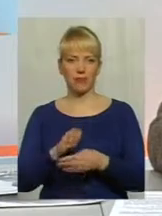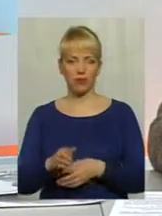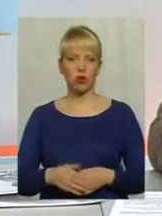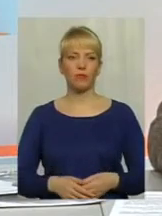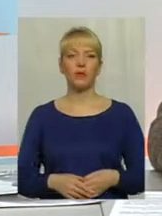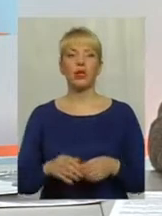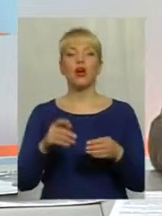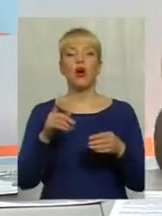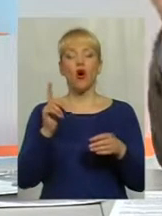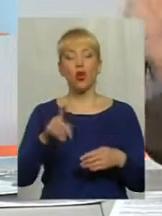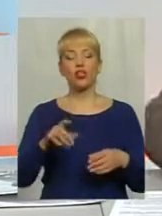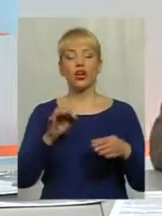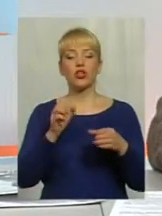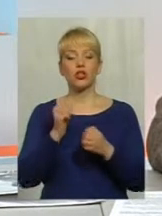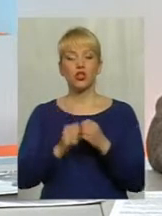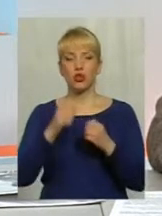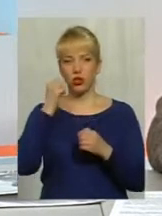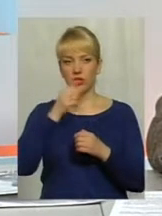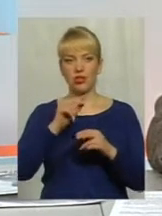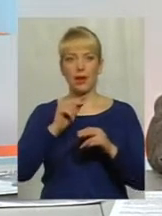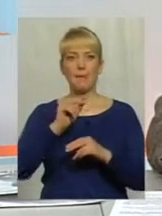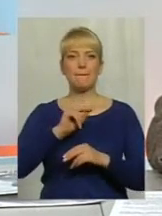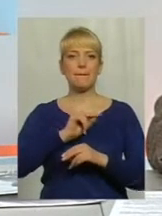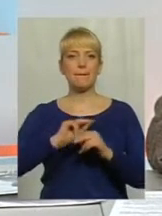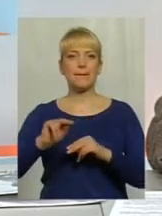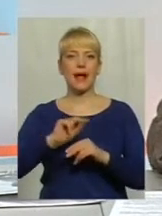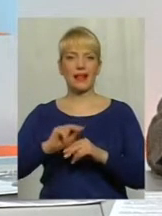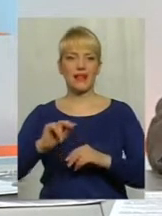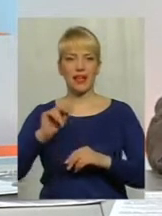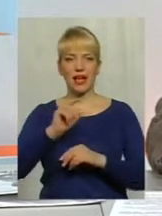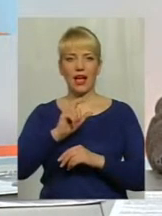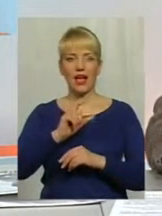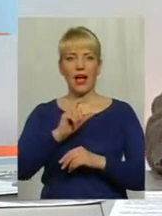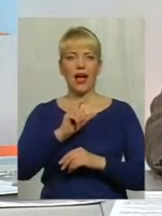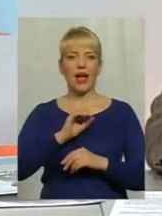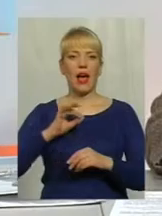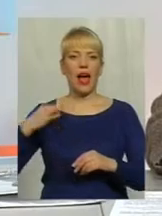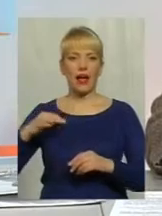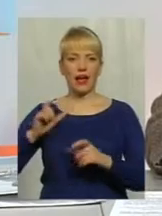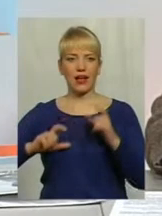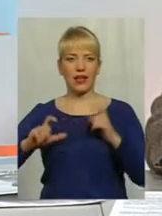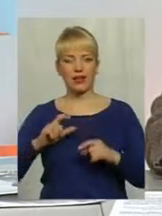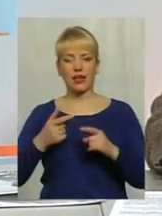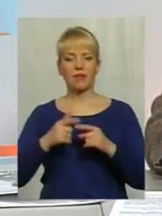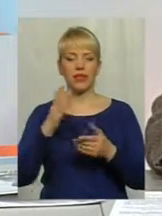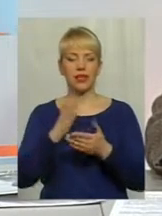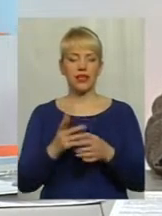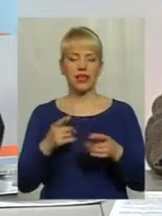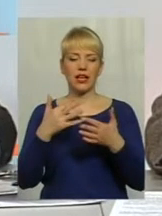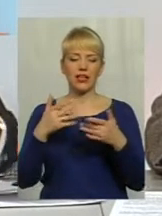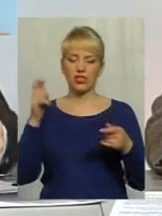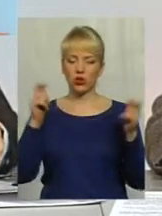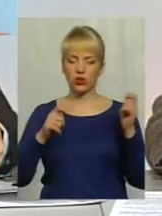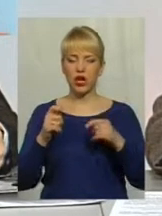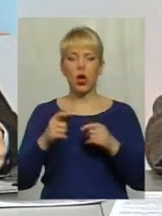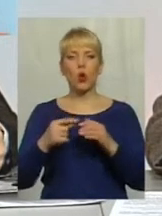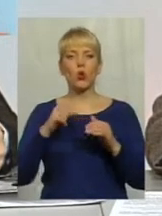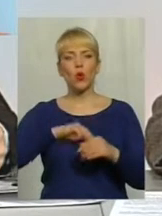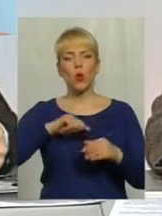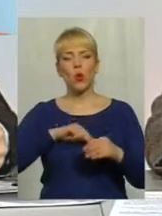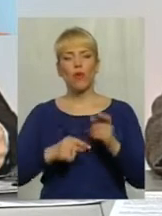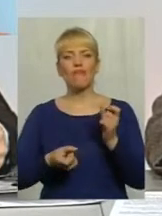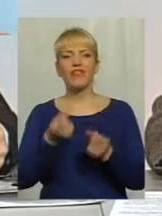щорічно наша ПЕТ-академія проводить конференцію в цьому році «Духовні витоки поділля», теж дуже цікаво, де і